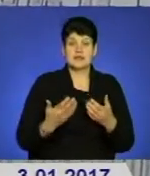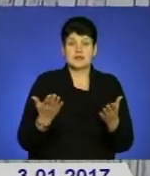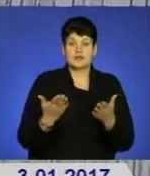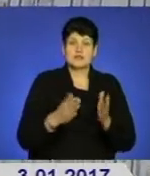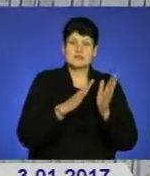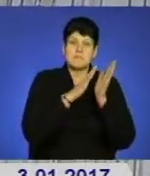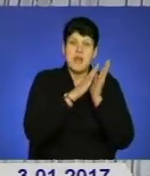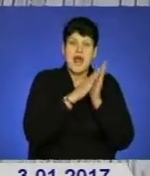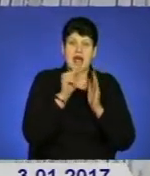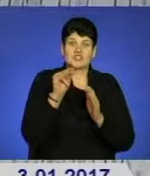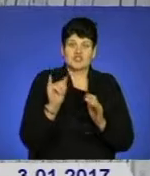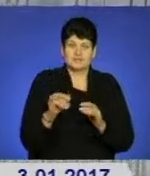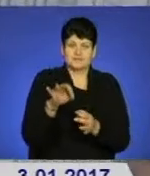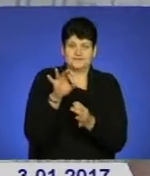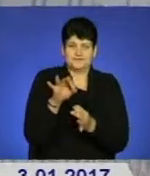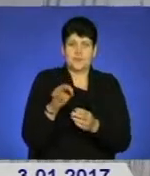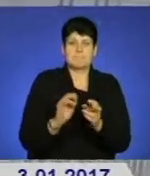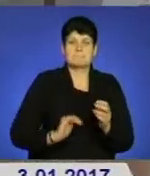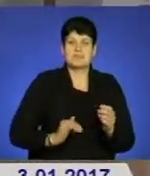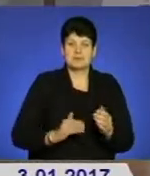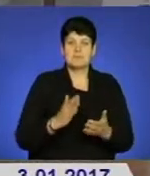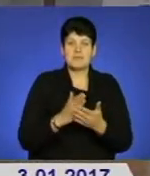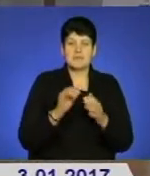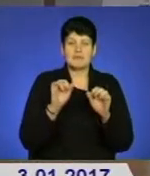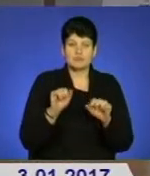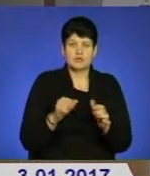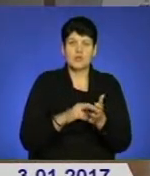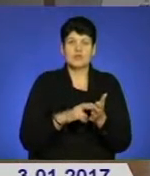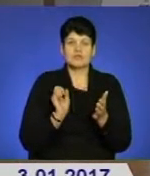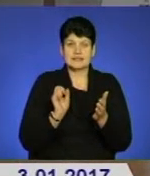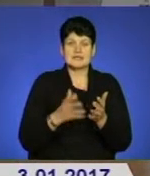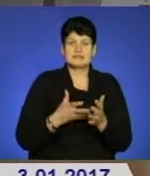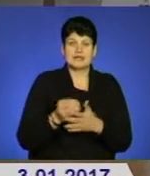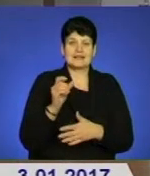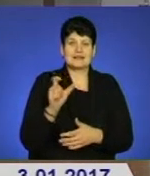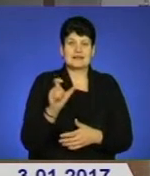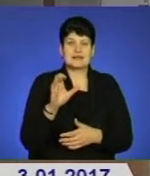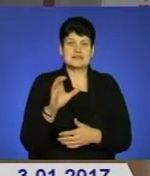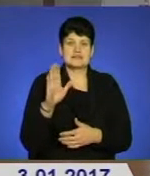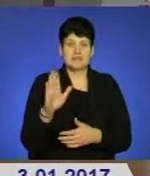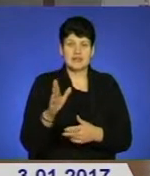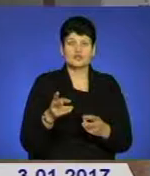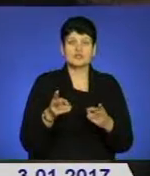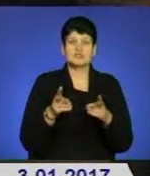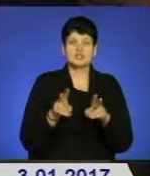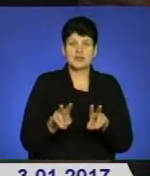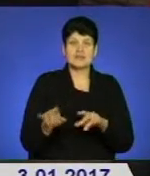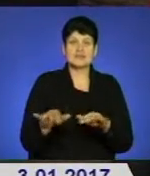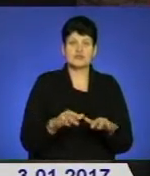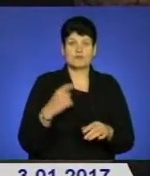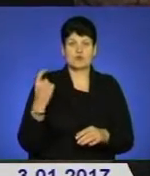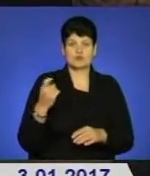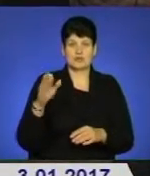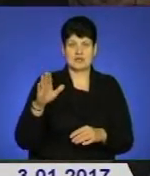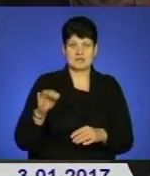сплячі підприємці зняттям з реєстрації ще мали можливість уникнути сплати ЄСВ, то не солодко прийдеться діючим